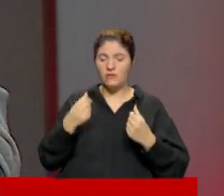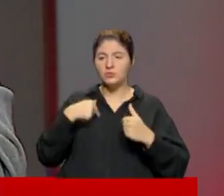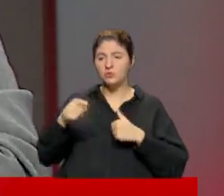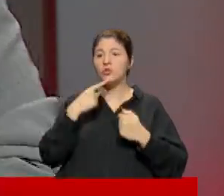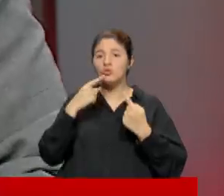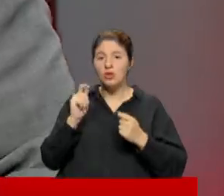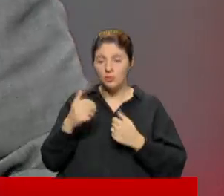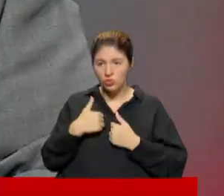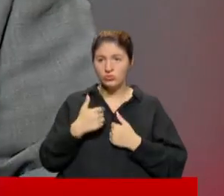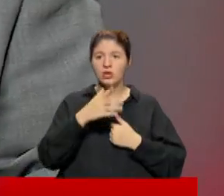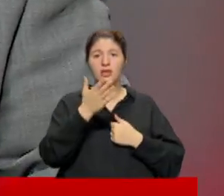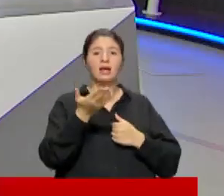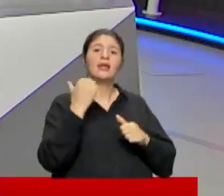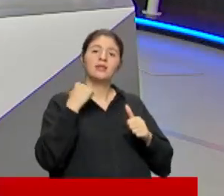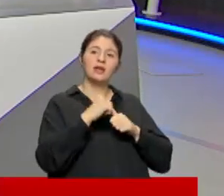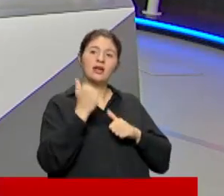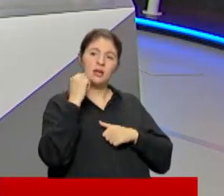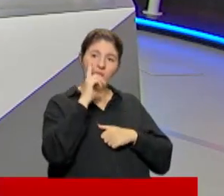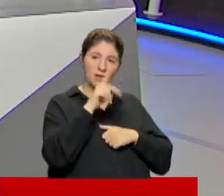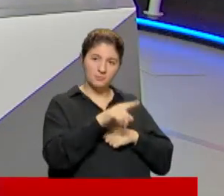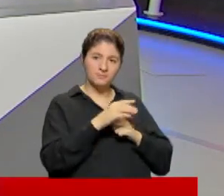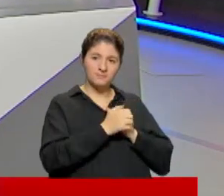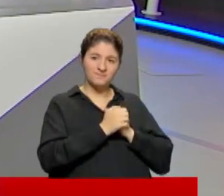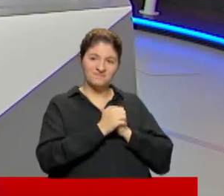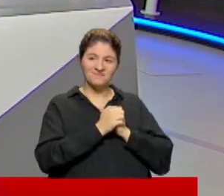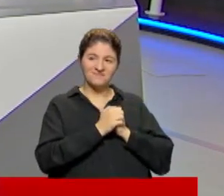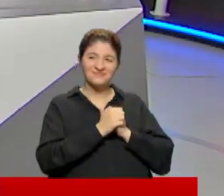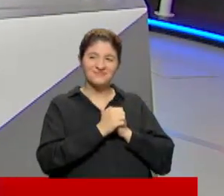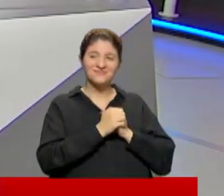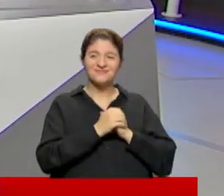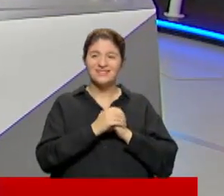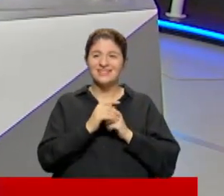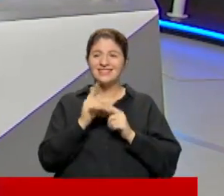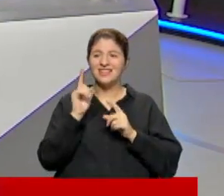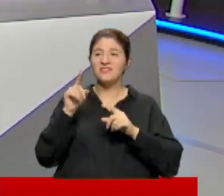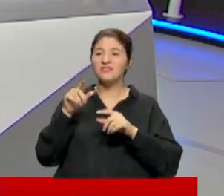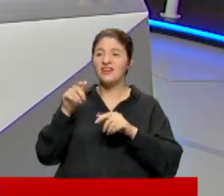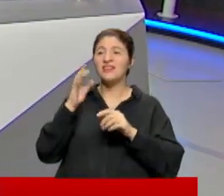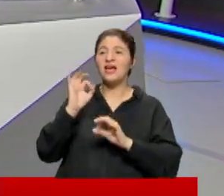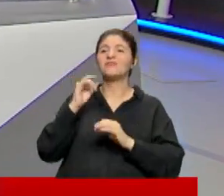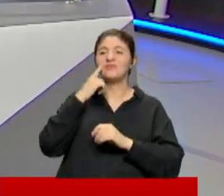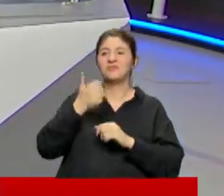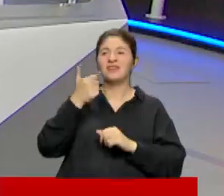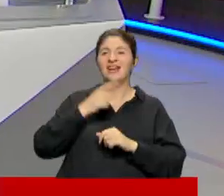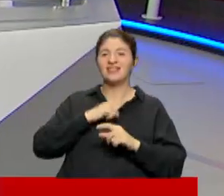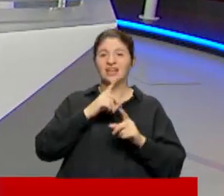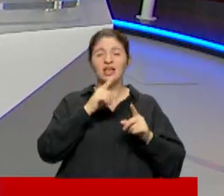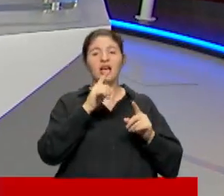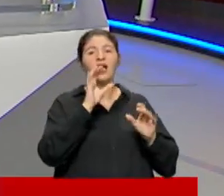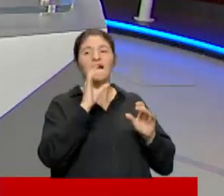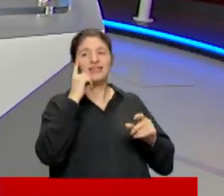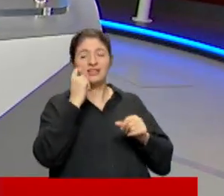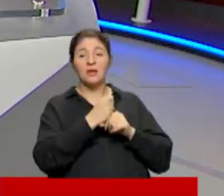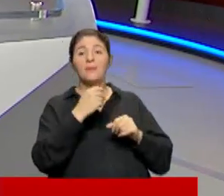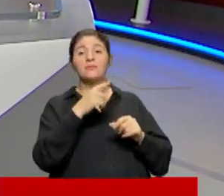de bunu dillendiriyor tekrar geri geleyim geri gelelim Evet Eee altılı ısrarla cumhurbaşkanı adayı konusuna adayınız yani sizin